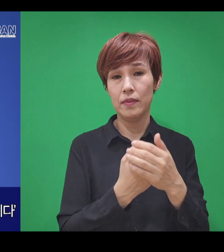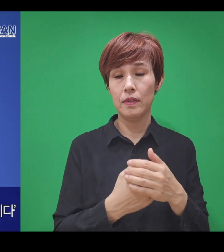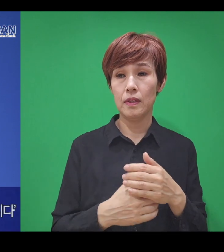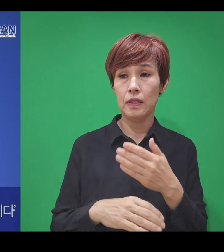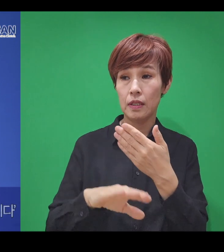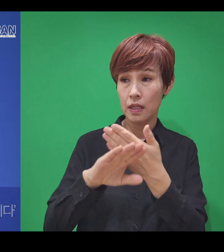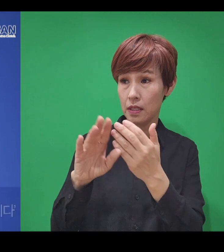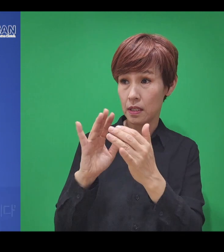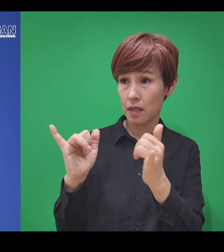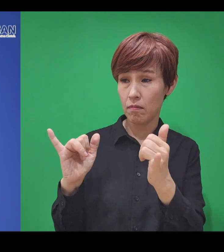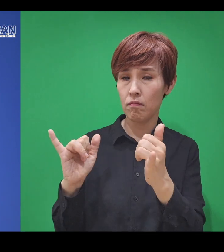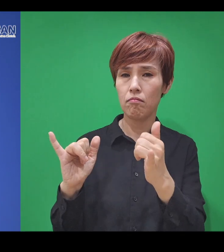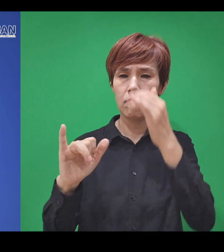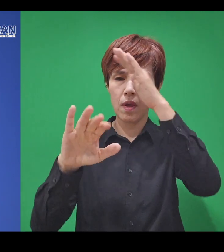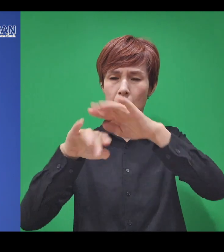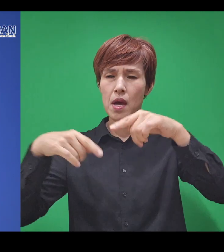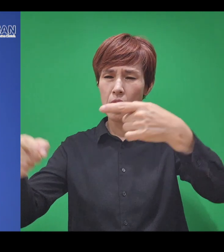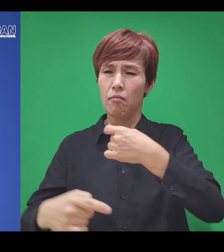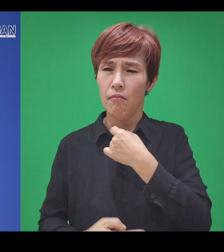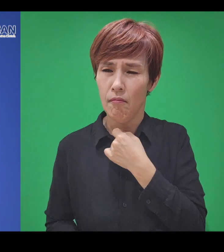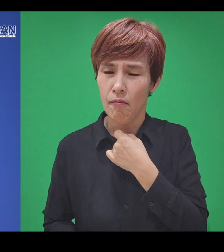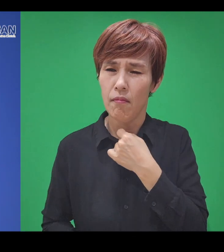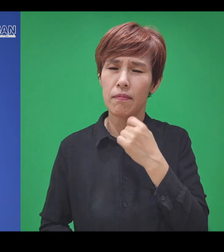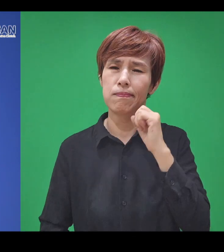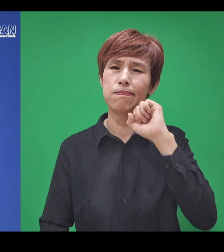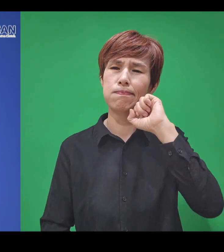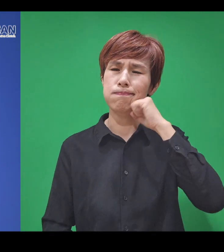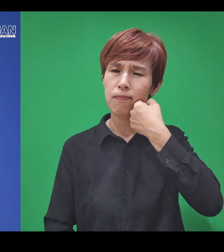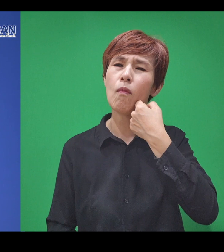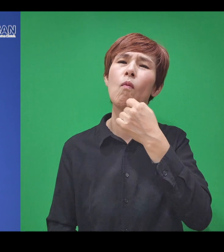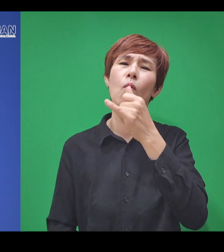못하는 많은 분들도 계신 줄 압니다.